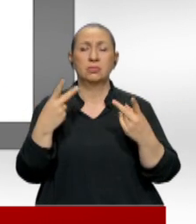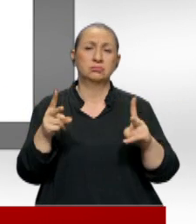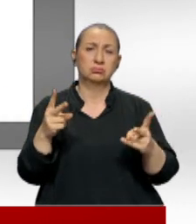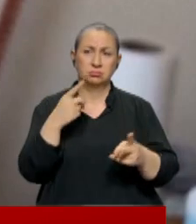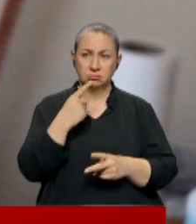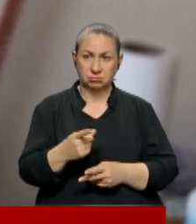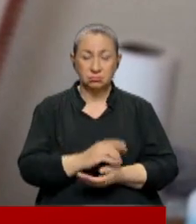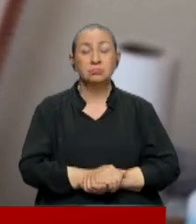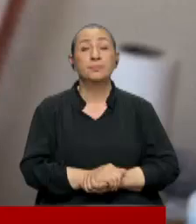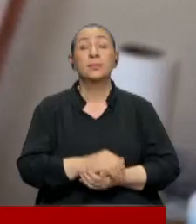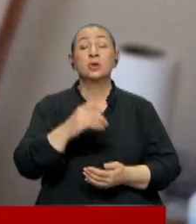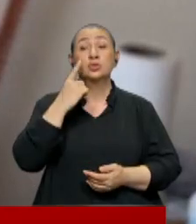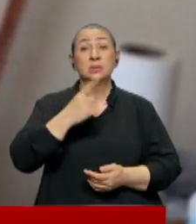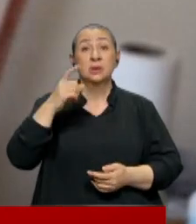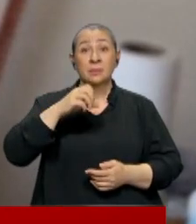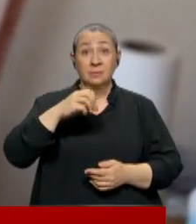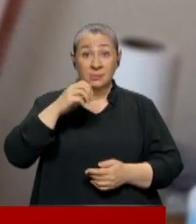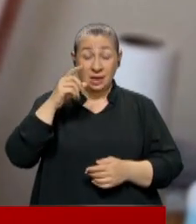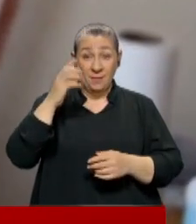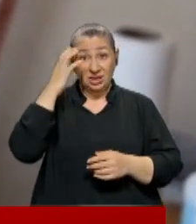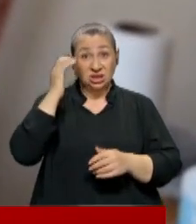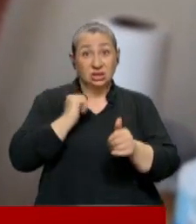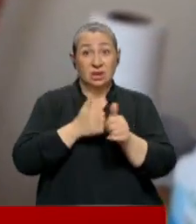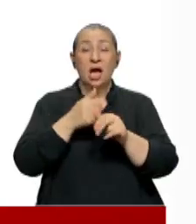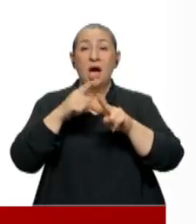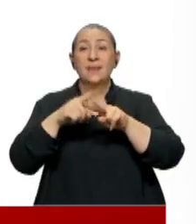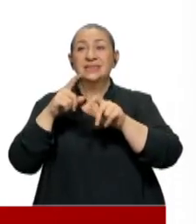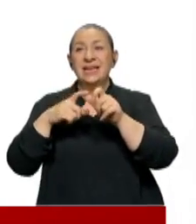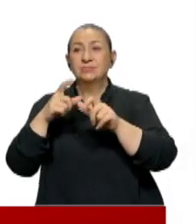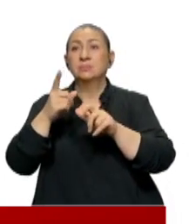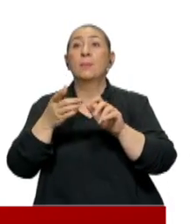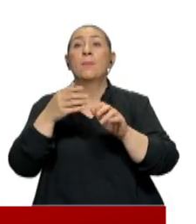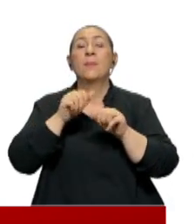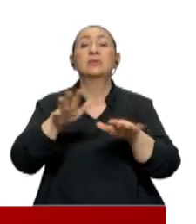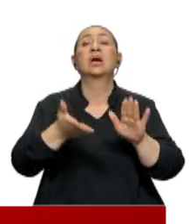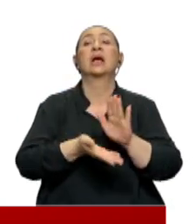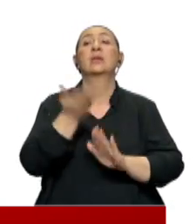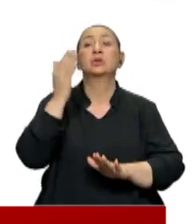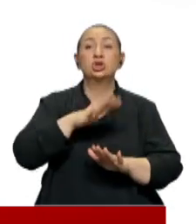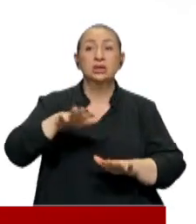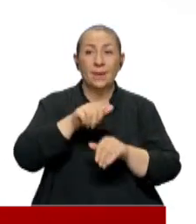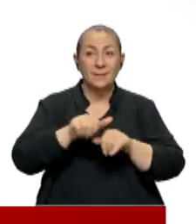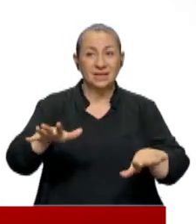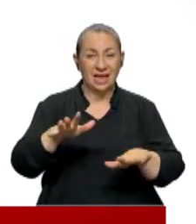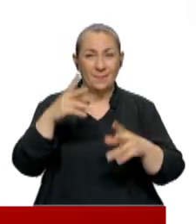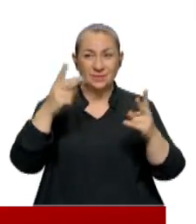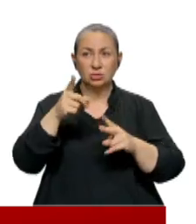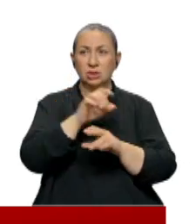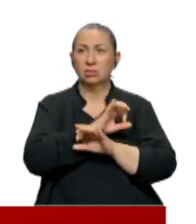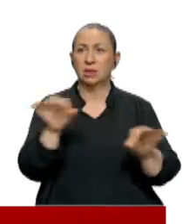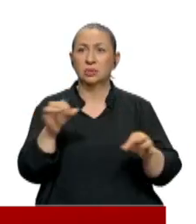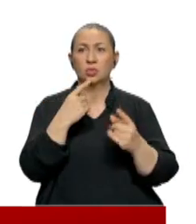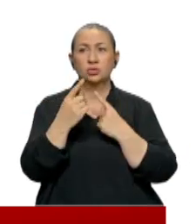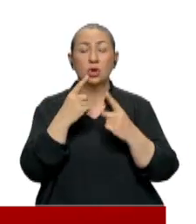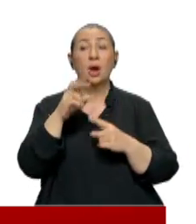olabileceklerdir Cumhurbaşkanı başdanışmanı Ahmet Selim Köroğlu paylaşımdan kaldırmadığı sosyal medya mesajında bu kadar